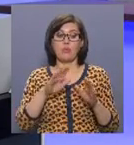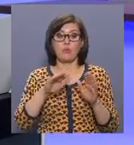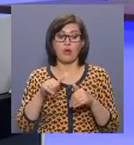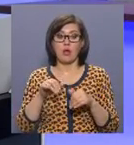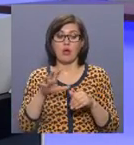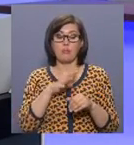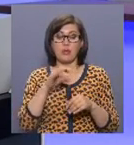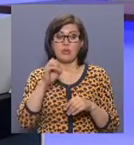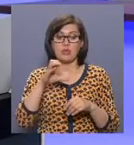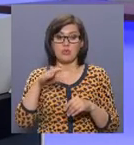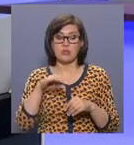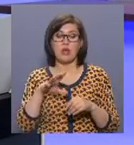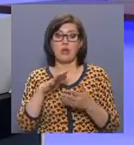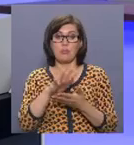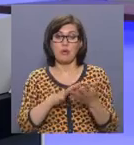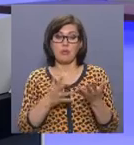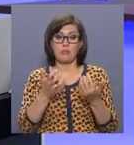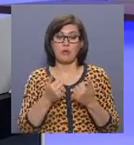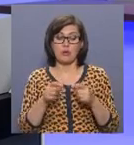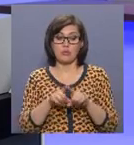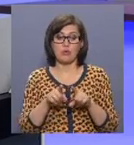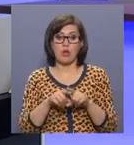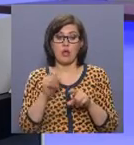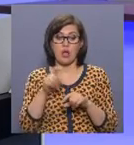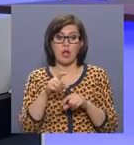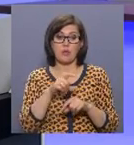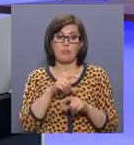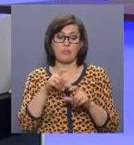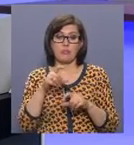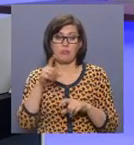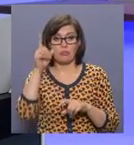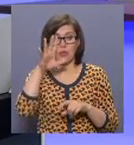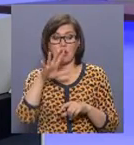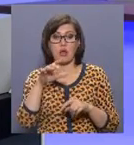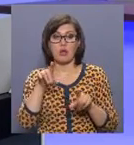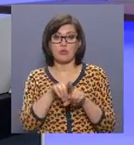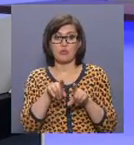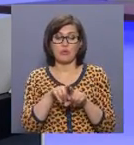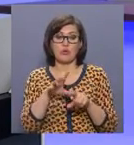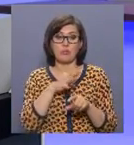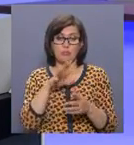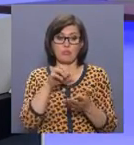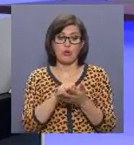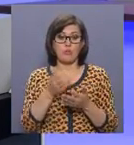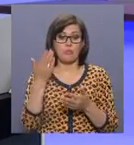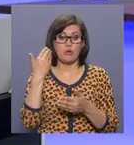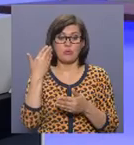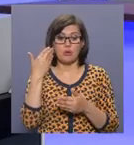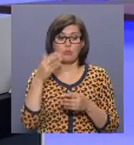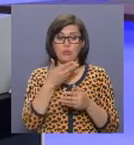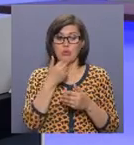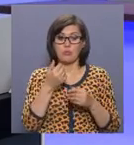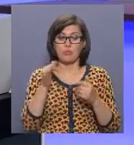кейін ғана тестіге жолдама алады. Бұл алтын белгі иелерінде айналып өтпеді. Бұрынғыдай жеңілдігі жоқ.